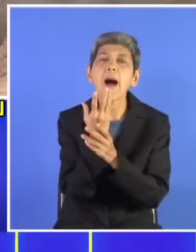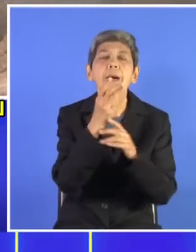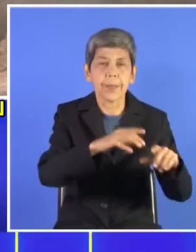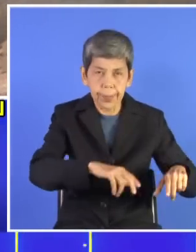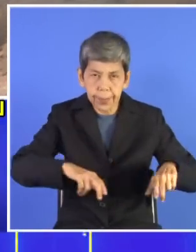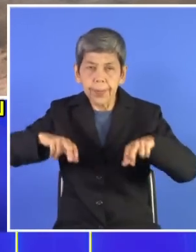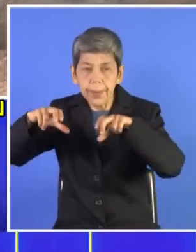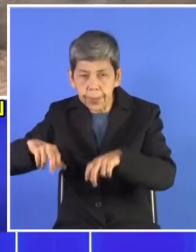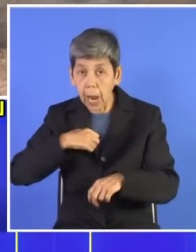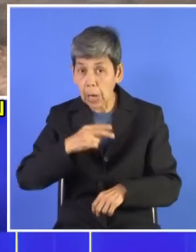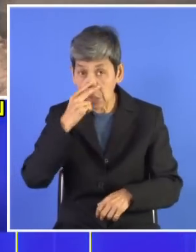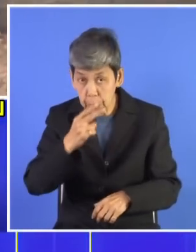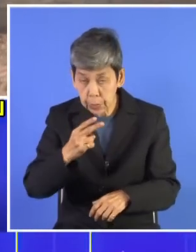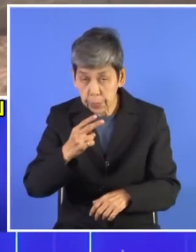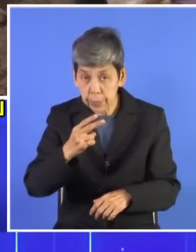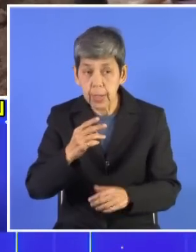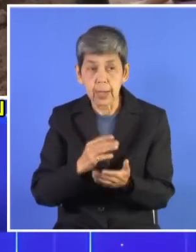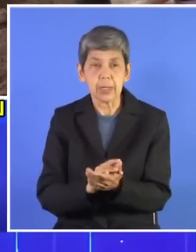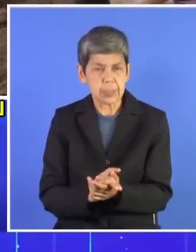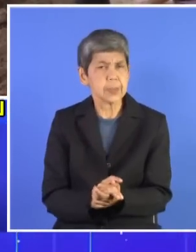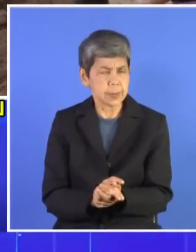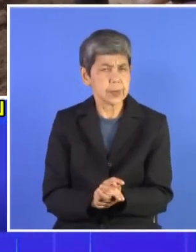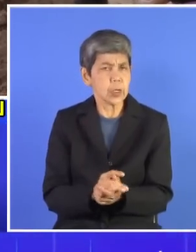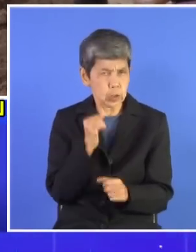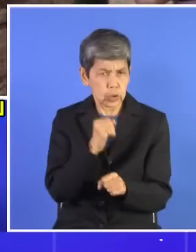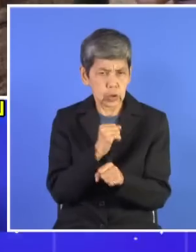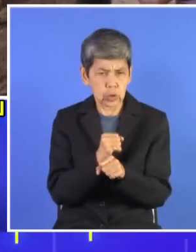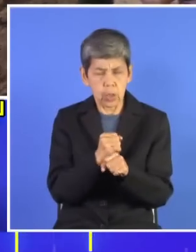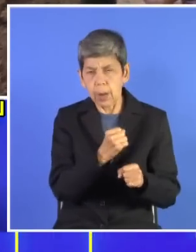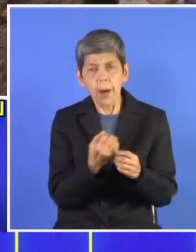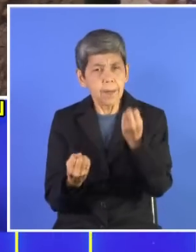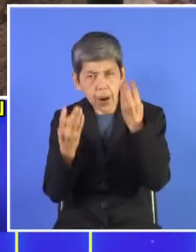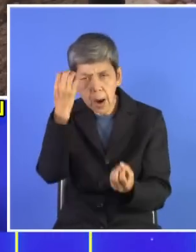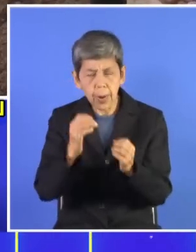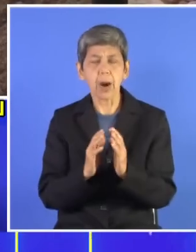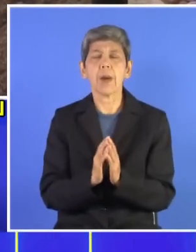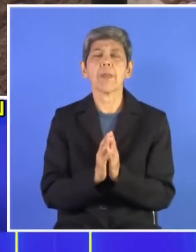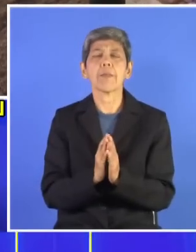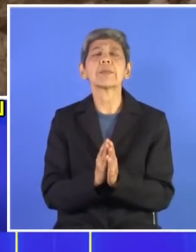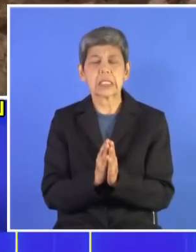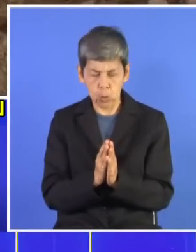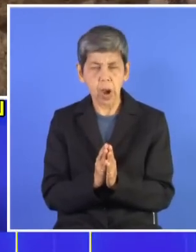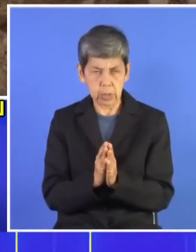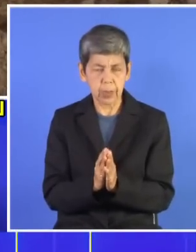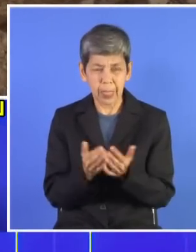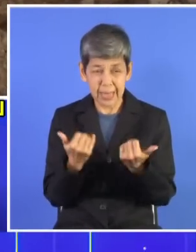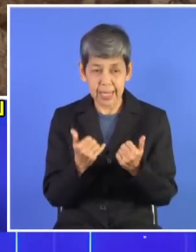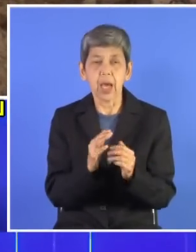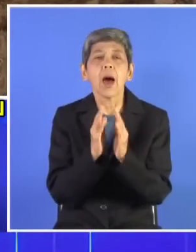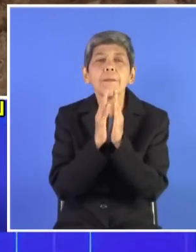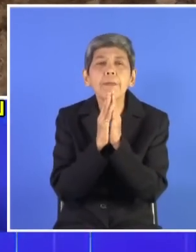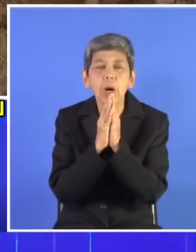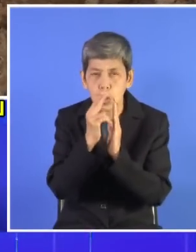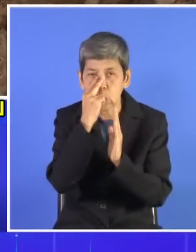่ข่าวนี้ถ้ามันจะจบลงแฮปปี้เอนดิ้งสมบูรณ์แบบเนี่ยคือต้องเข้าฝันหรือไม่งั้นก็มีร่างทรงใช่ไหมแต่ว่าอันนี้จุดธูป รอสัก